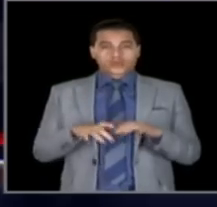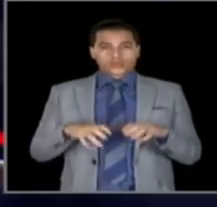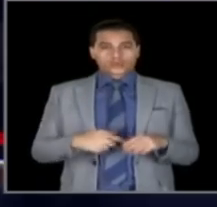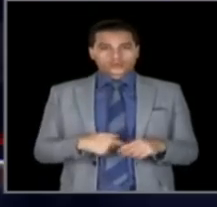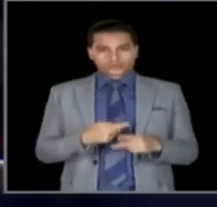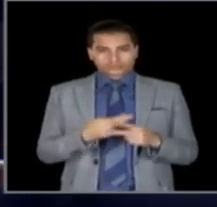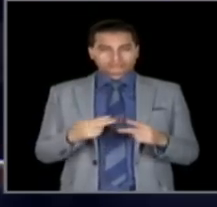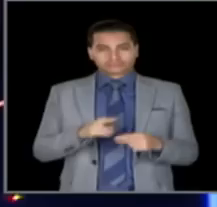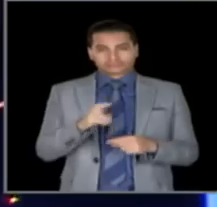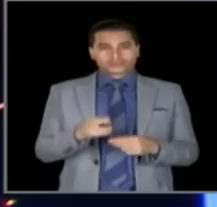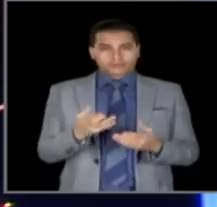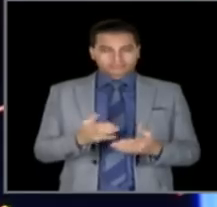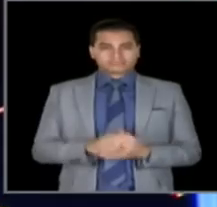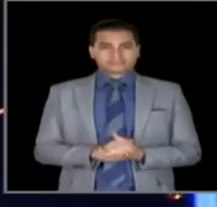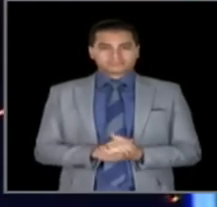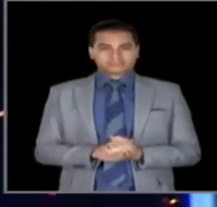تكنولوجيا والسؤال هو: